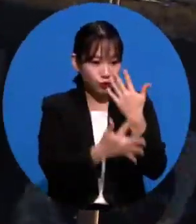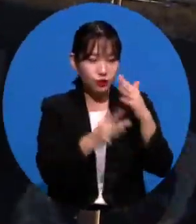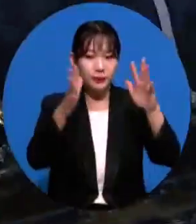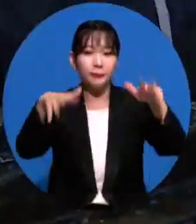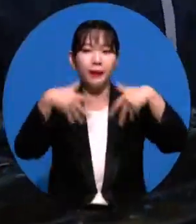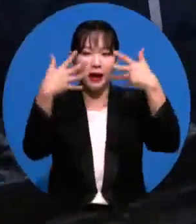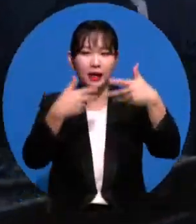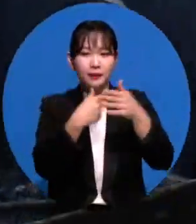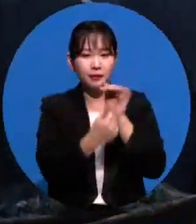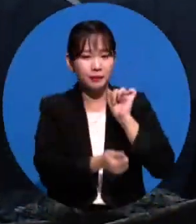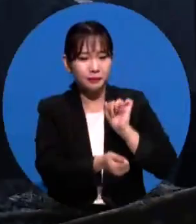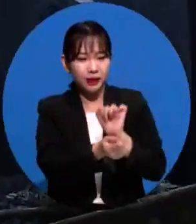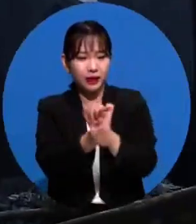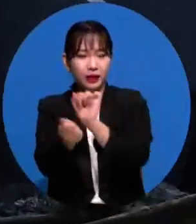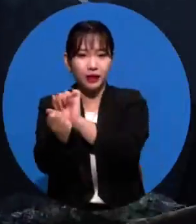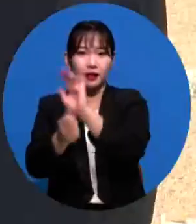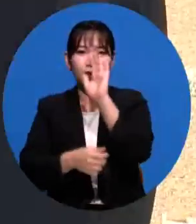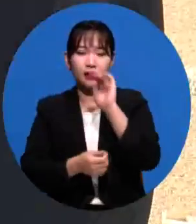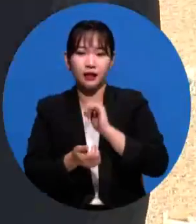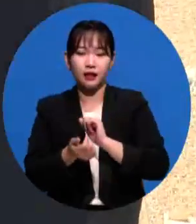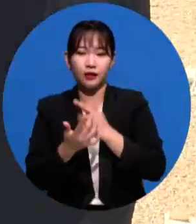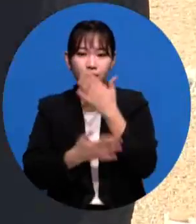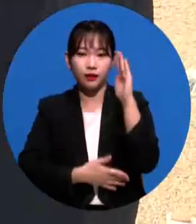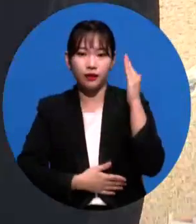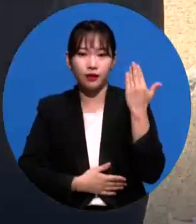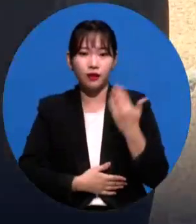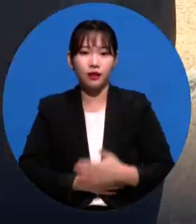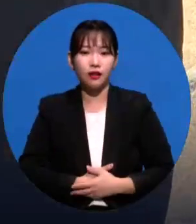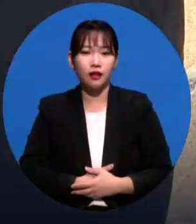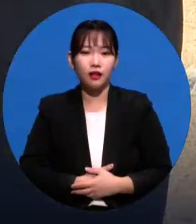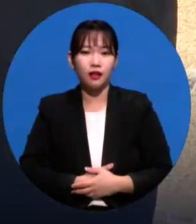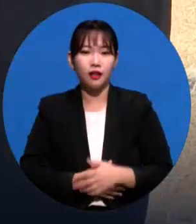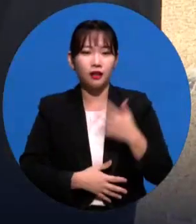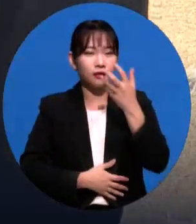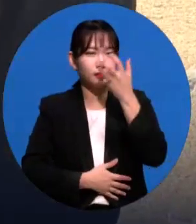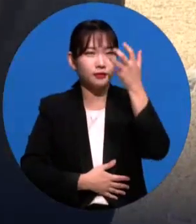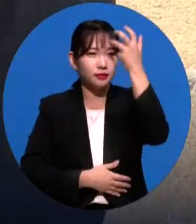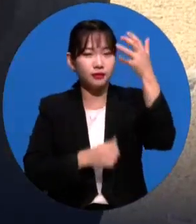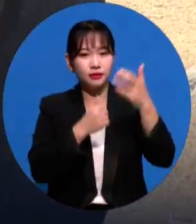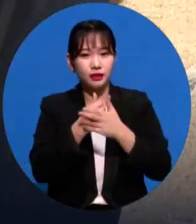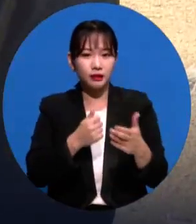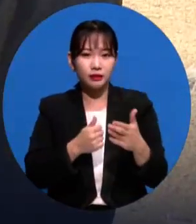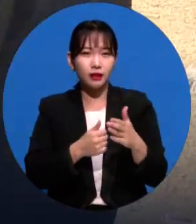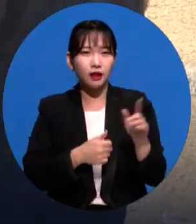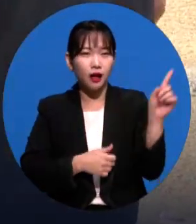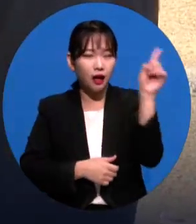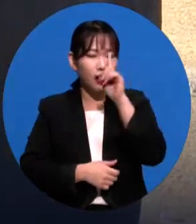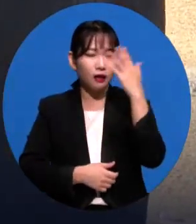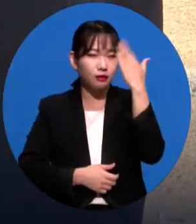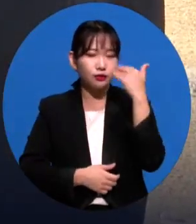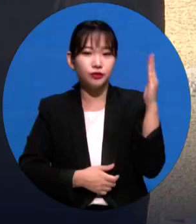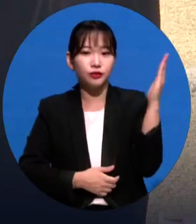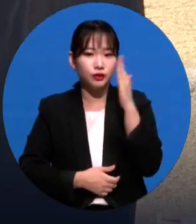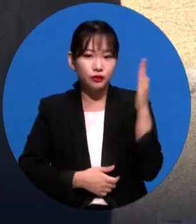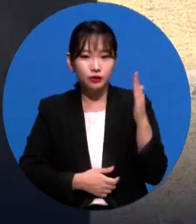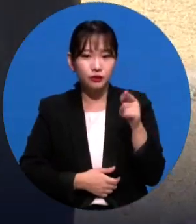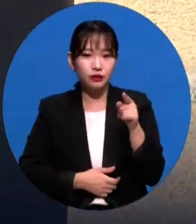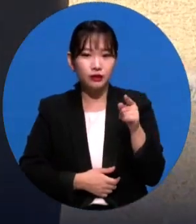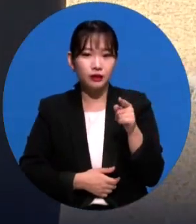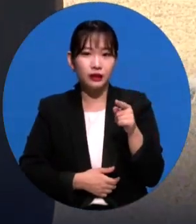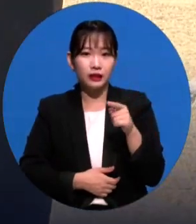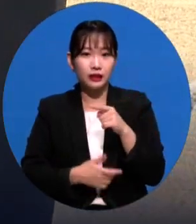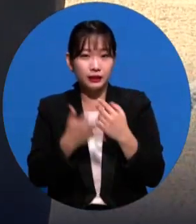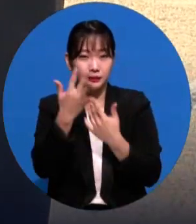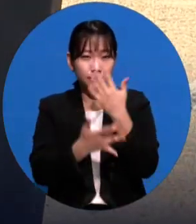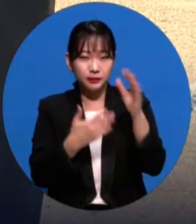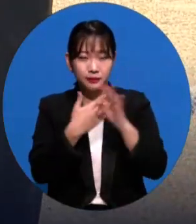다른 선박들로까지 번졌습니다. 연기 때문에 거의 뭐 여기 안 보일 정도로 막 이거 타면